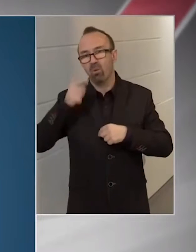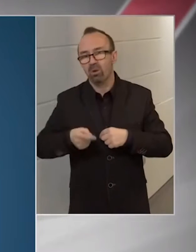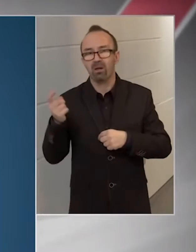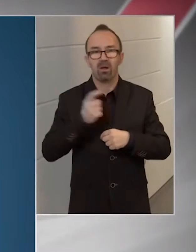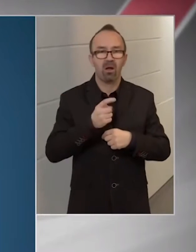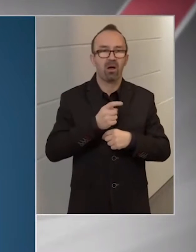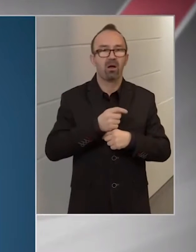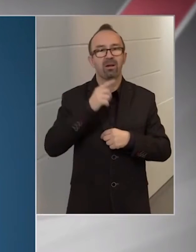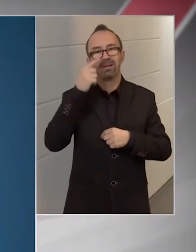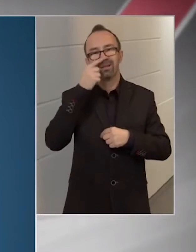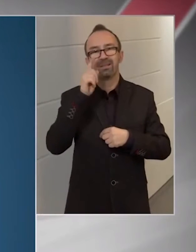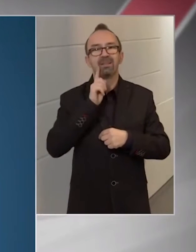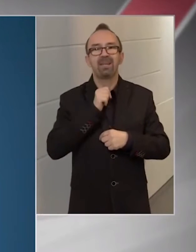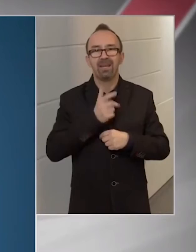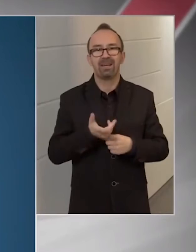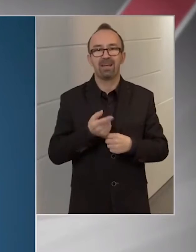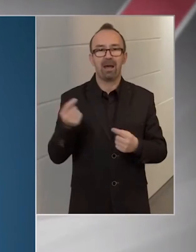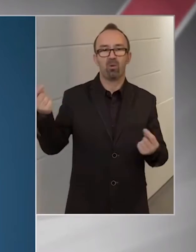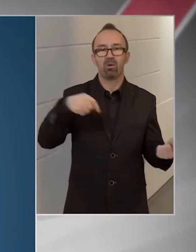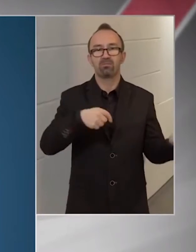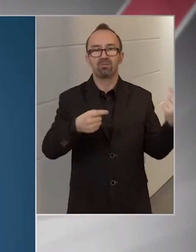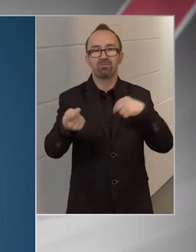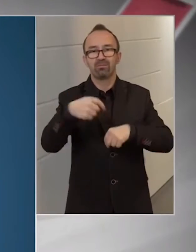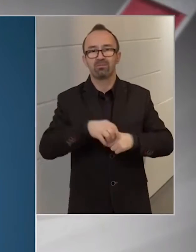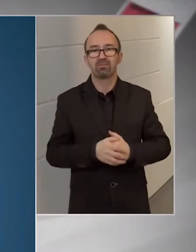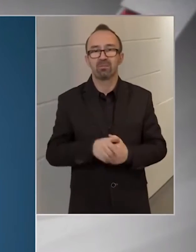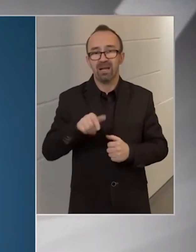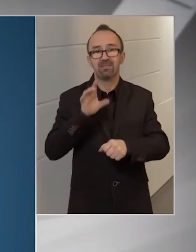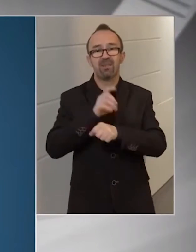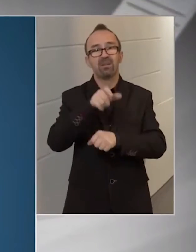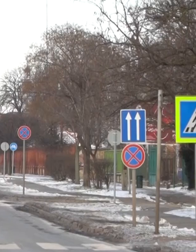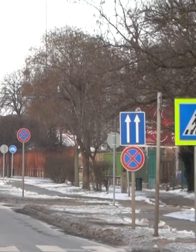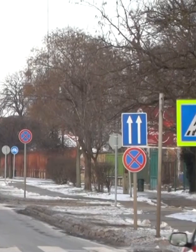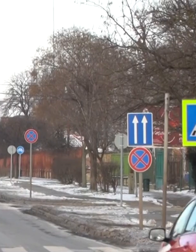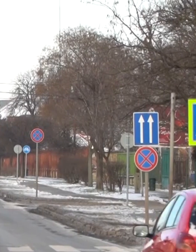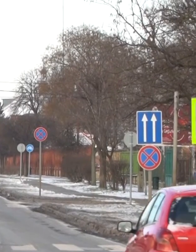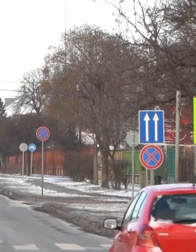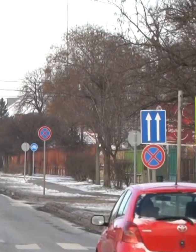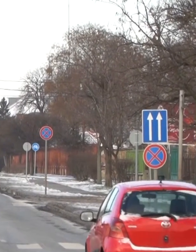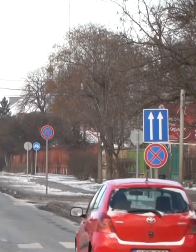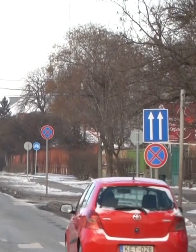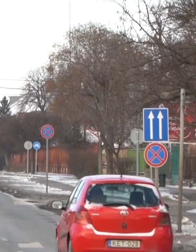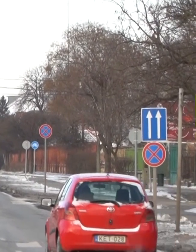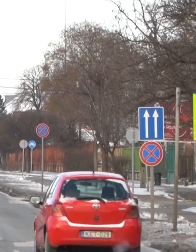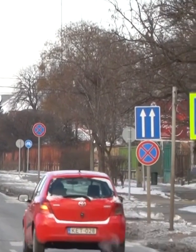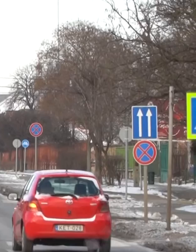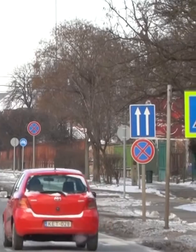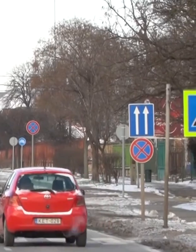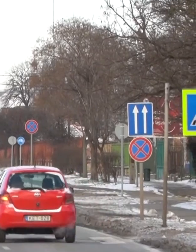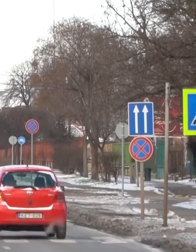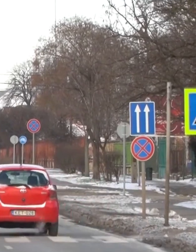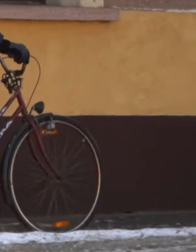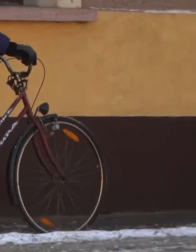Ukrajnából, Nigériából tértek haza ezek a fertőzöttek. Az esetek jó része viszont nem